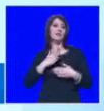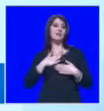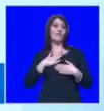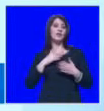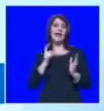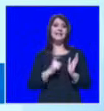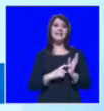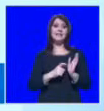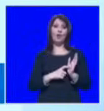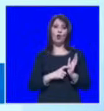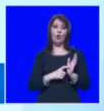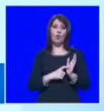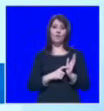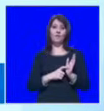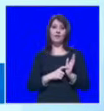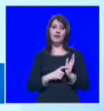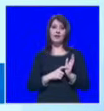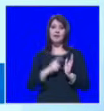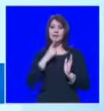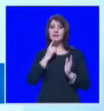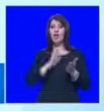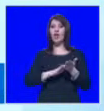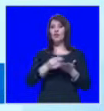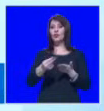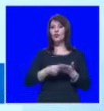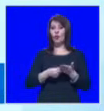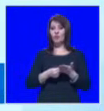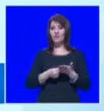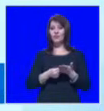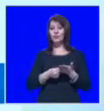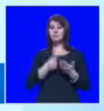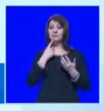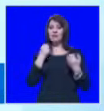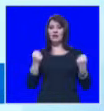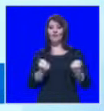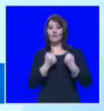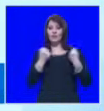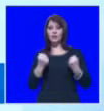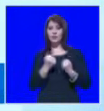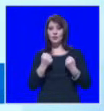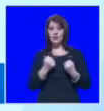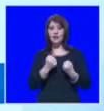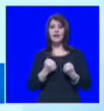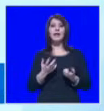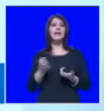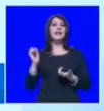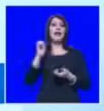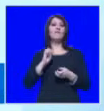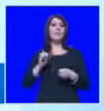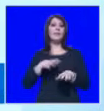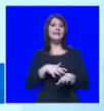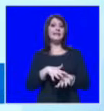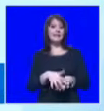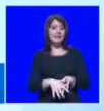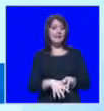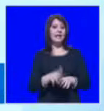законова конвергенция с договор за функционирането на Европейския съюз, както и с устава на Европейската система на